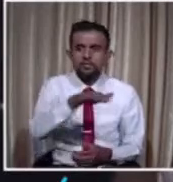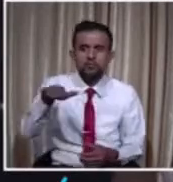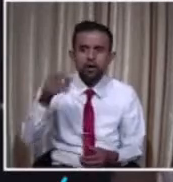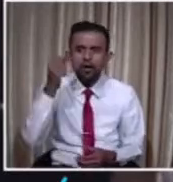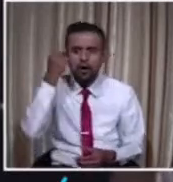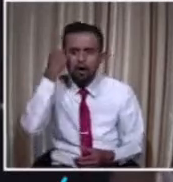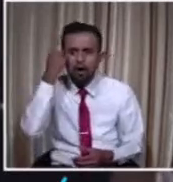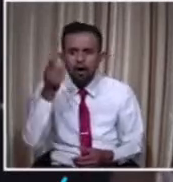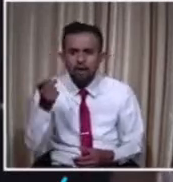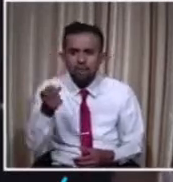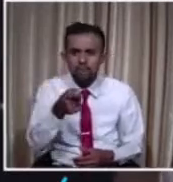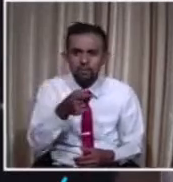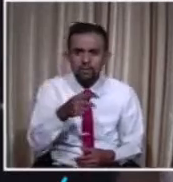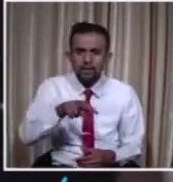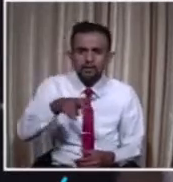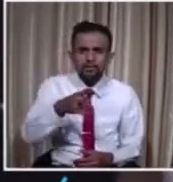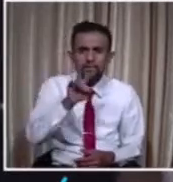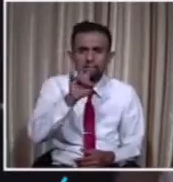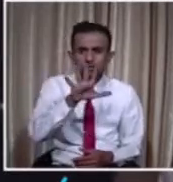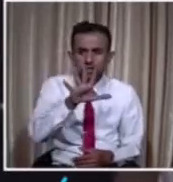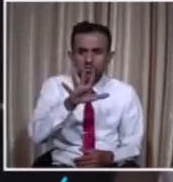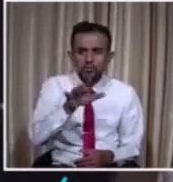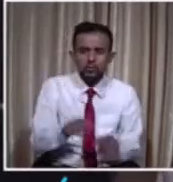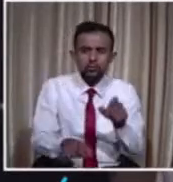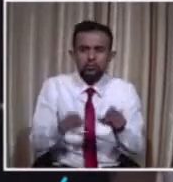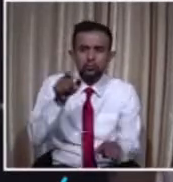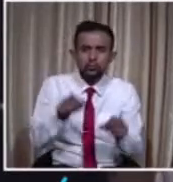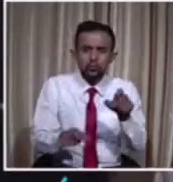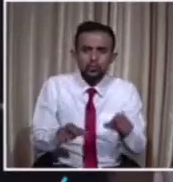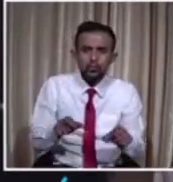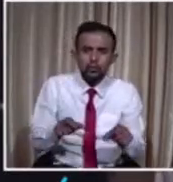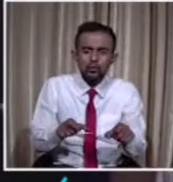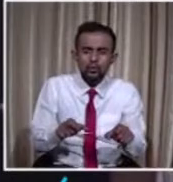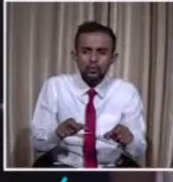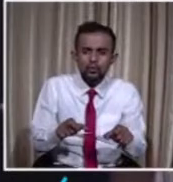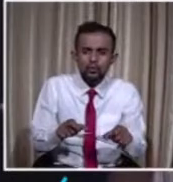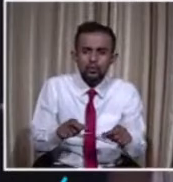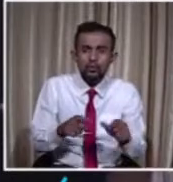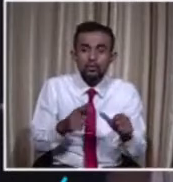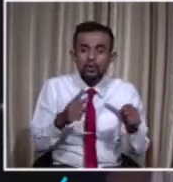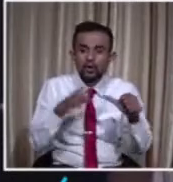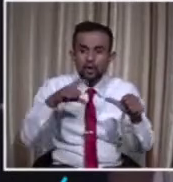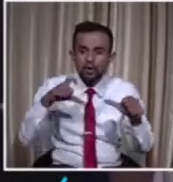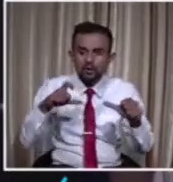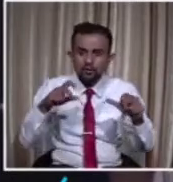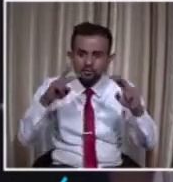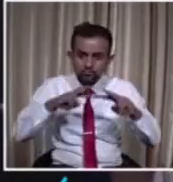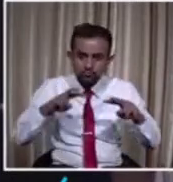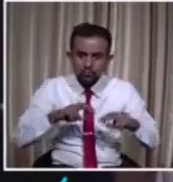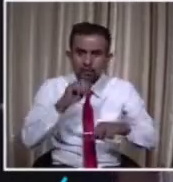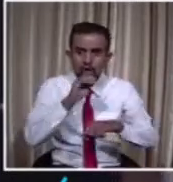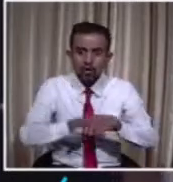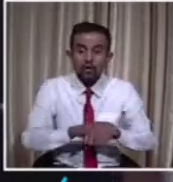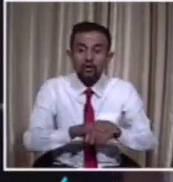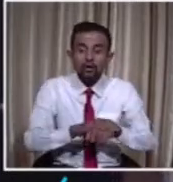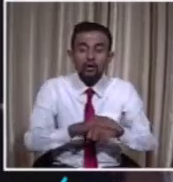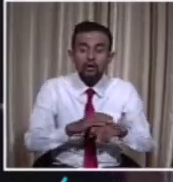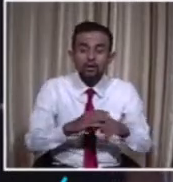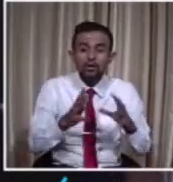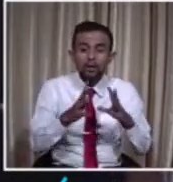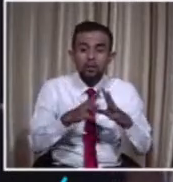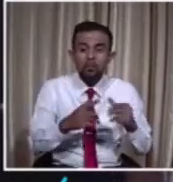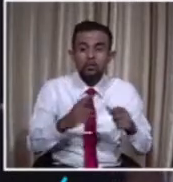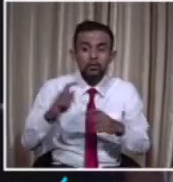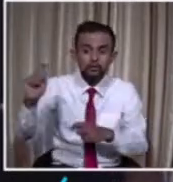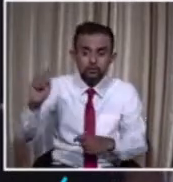tibeno me desi visipas denagema ginum vigaranaya karannai kiyala. Watkam berakam dunnada kiyala